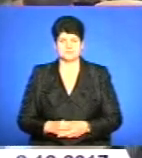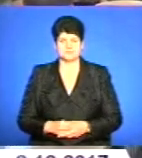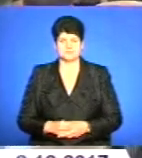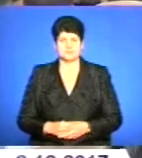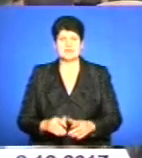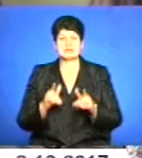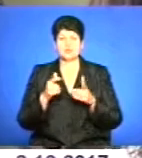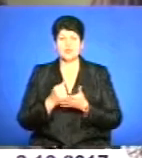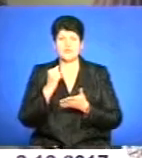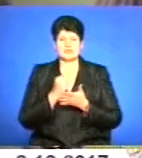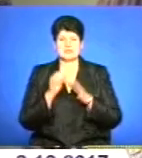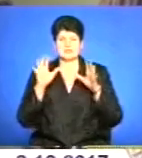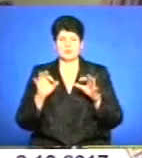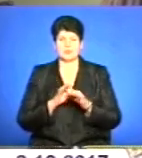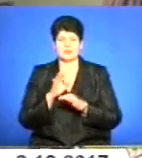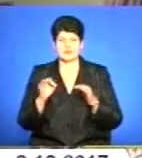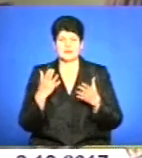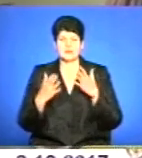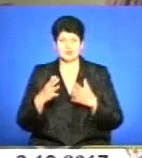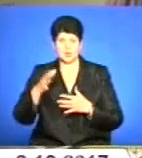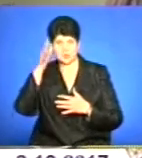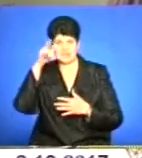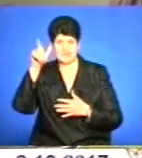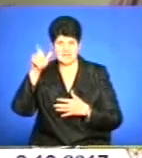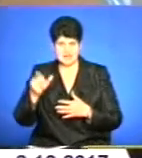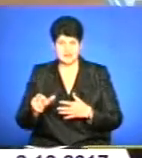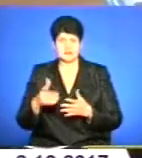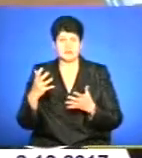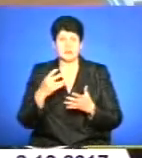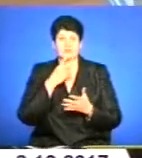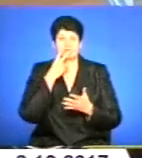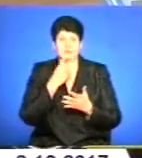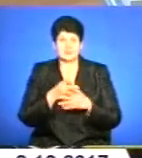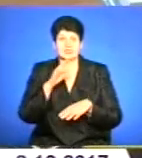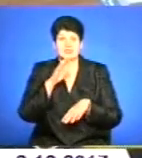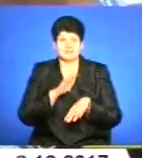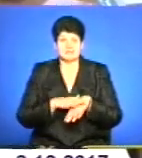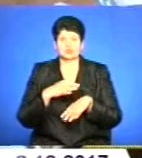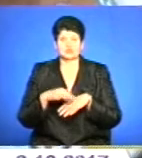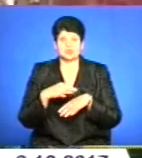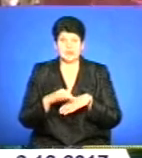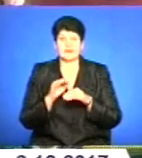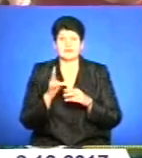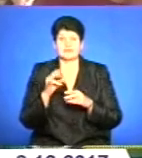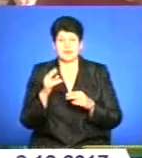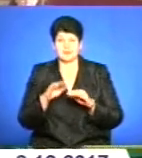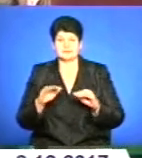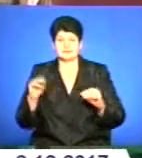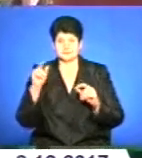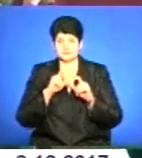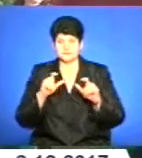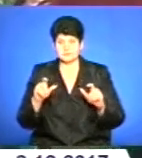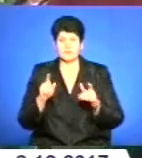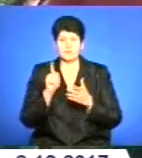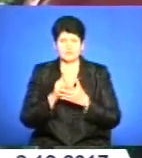Згідно ухваленого законопроекту, якщо освітяни виявили факти домашнього насильства над школярами, вони повинні про це повідомити працівникам служби у